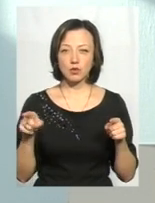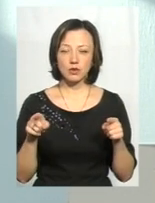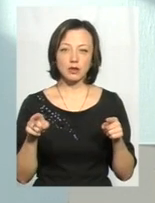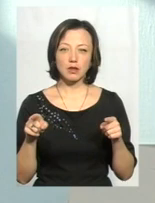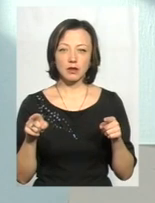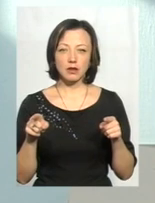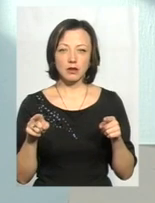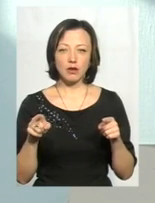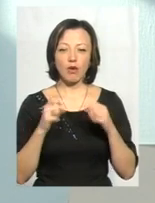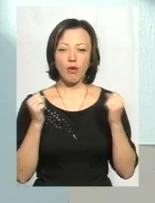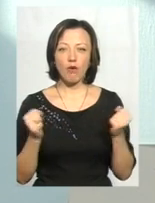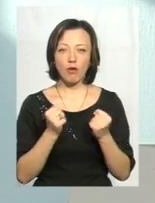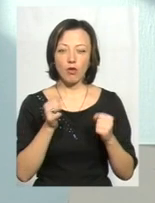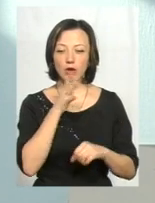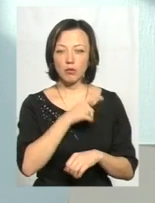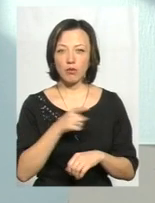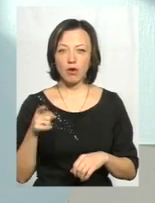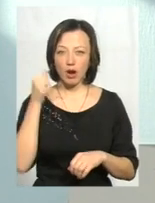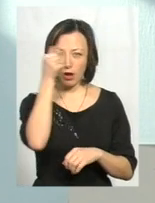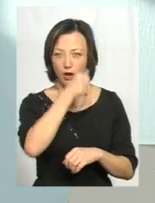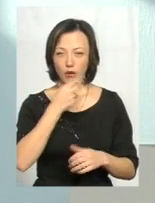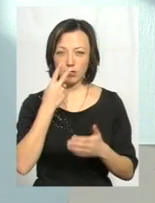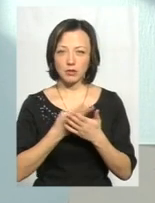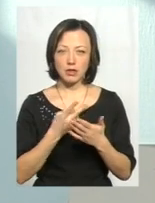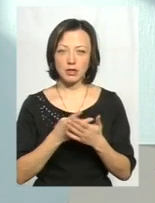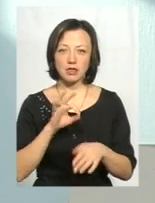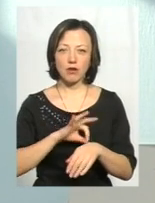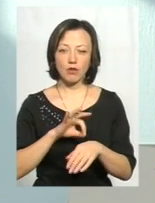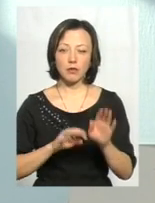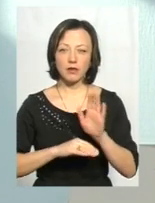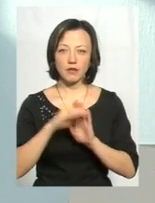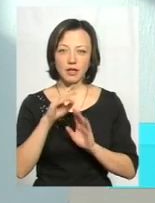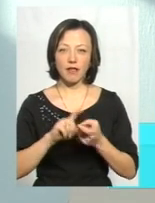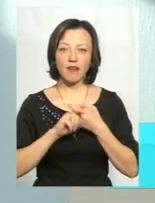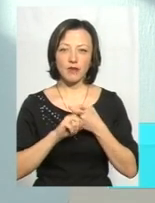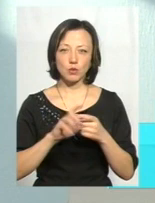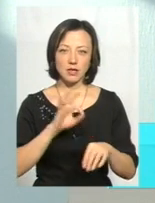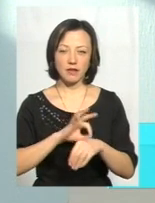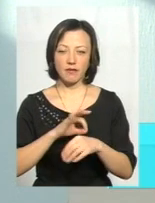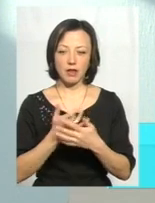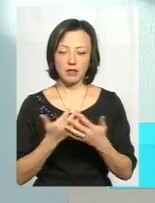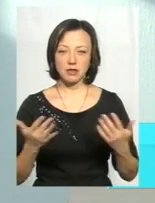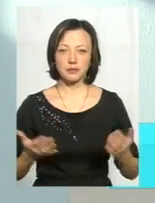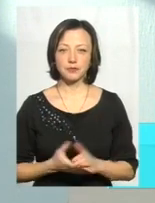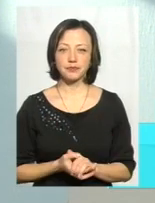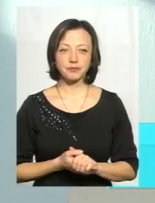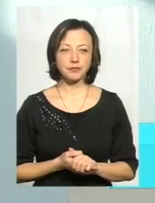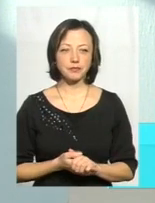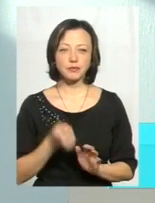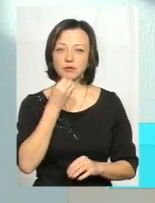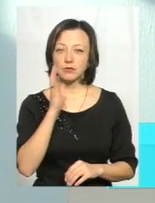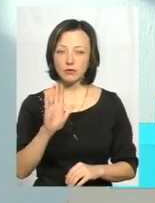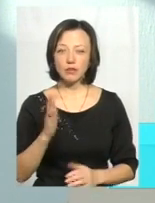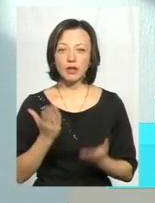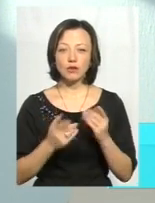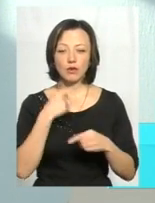як холодна пора року, ми спостерігаємо захворюваність, підвищена захворювання на вірусні інфекції. Добре, а якщо ми